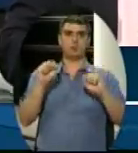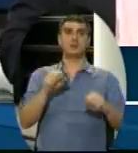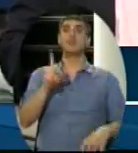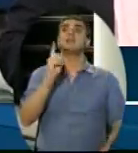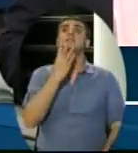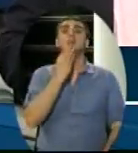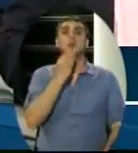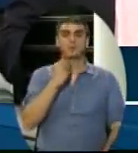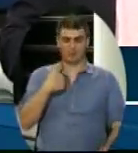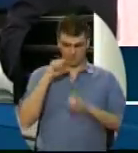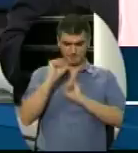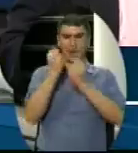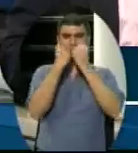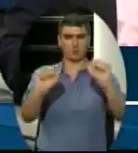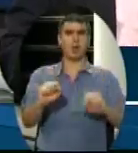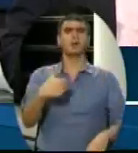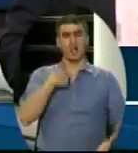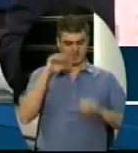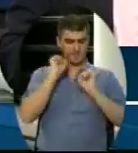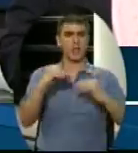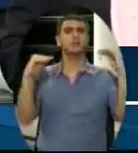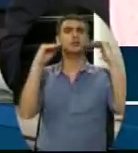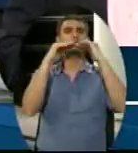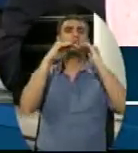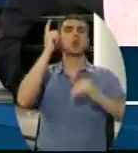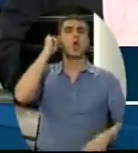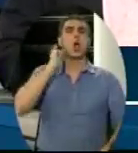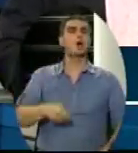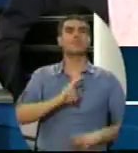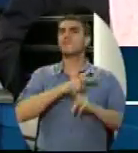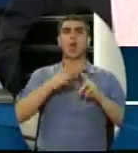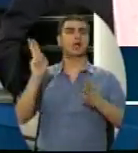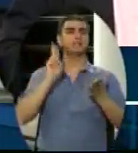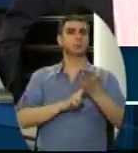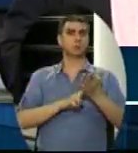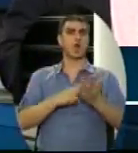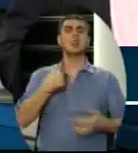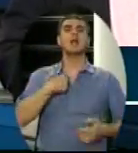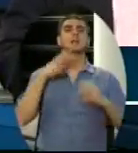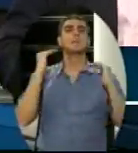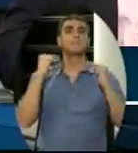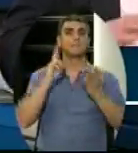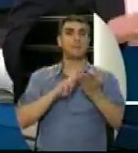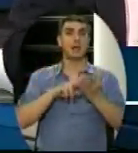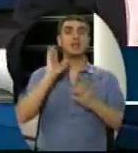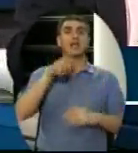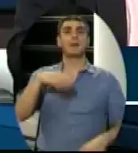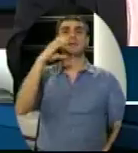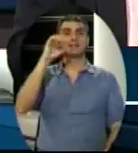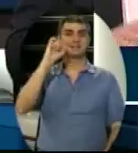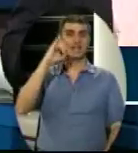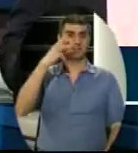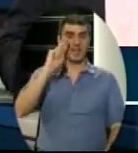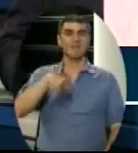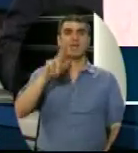יהודית, בוודאי אני בעד דמוקרטיה, אני בעד שוויון חובות ולא רק שוויון זכויות. אני בעד שגם בכסייפה